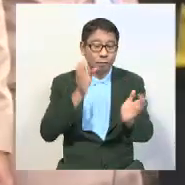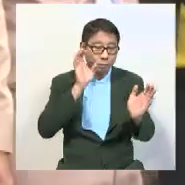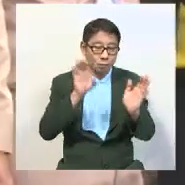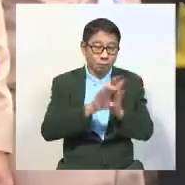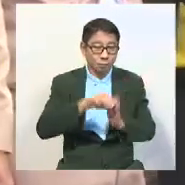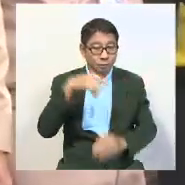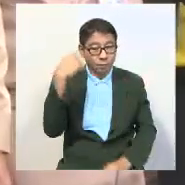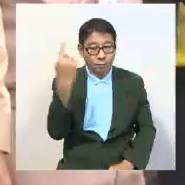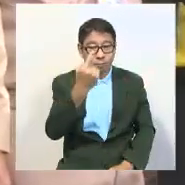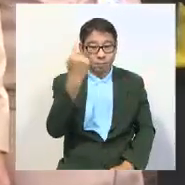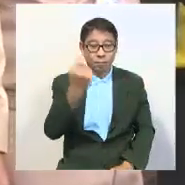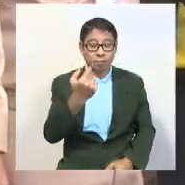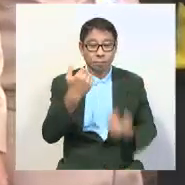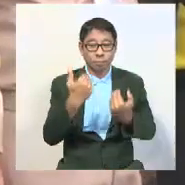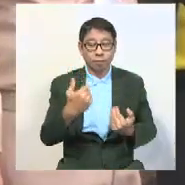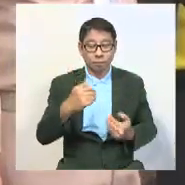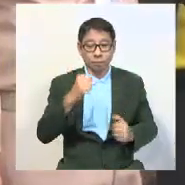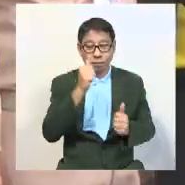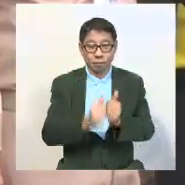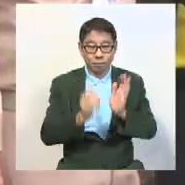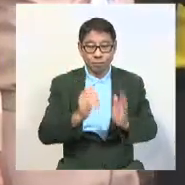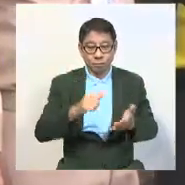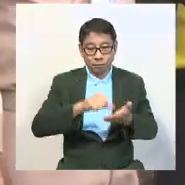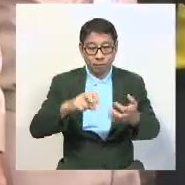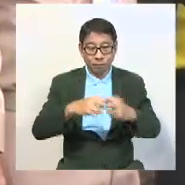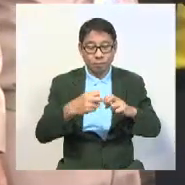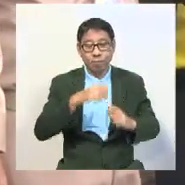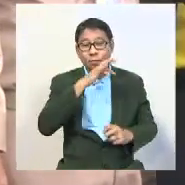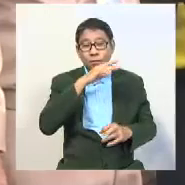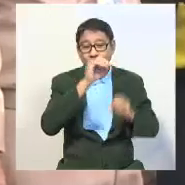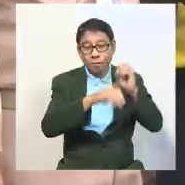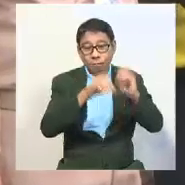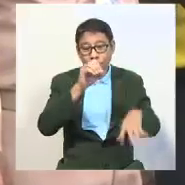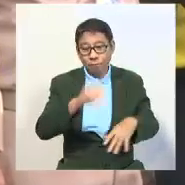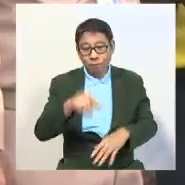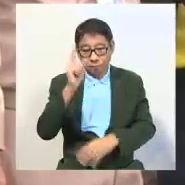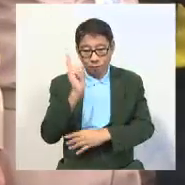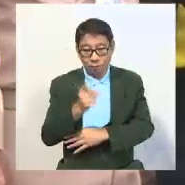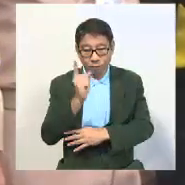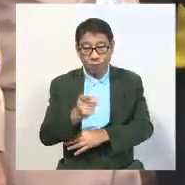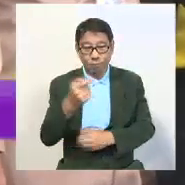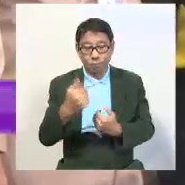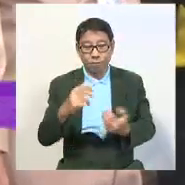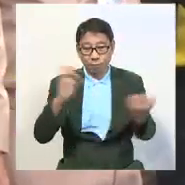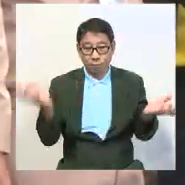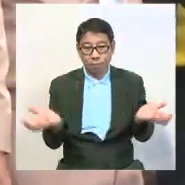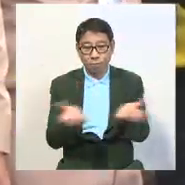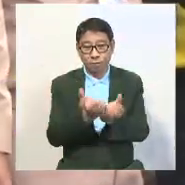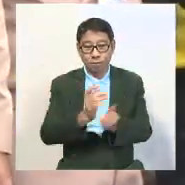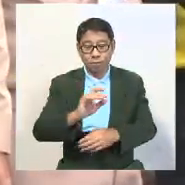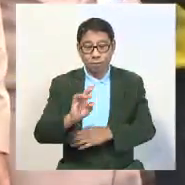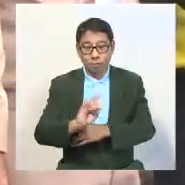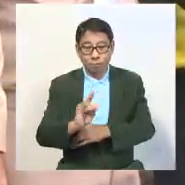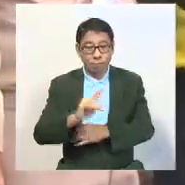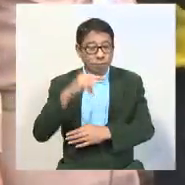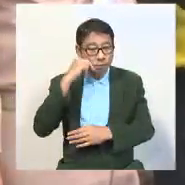พลักษณ์การท่องเที่ยวและให้ทุกหน่วยงานแก้ไขปัญหาขยะทางทะเลอย่างจริงจังไม่ให้ส่งผลต่อสัตว์น้ำโดย